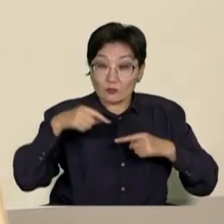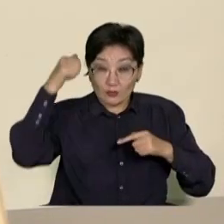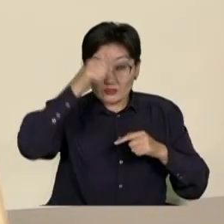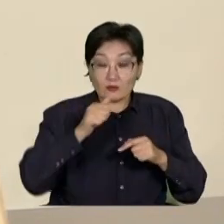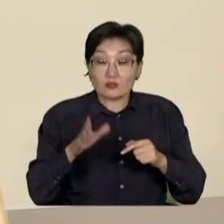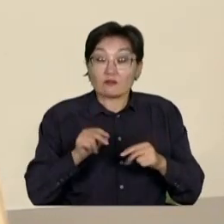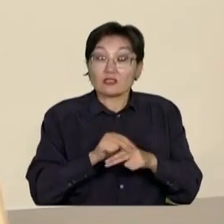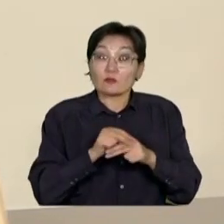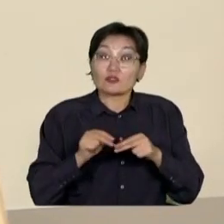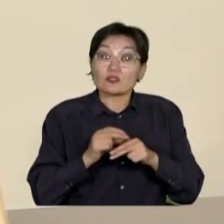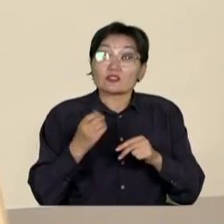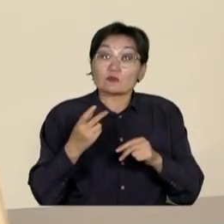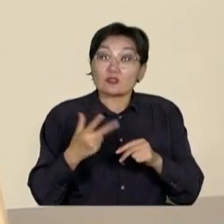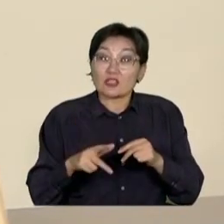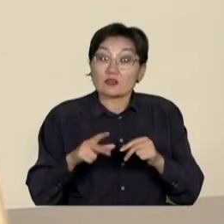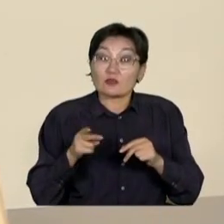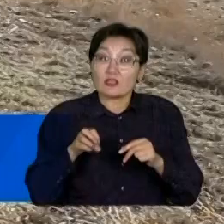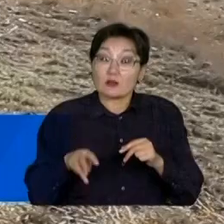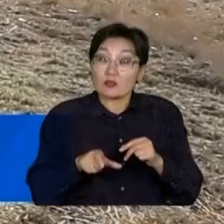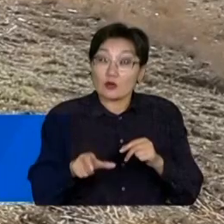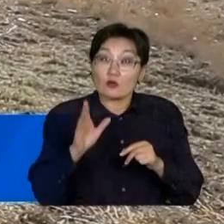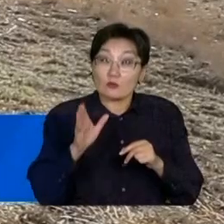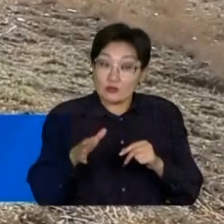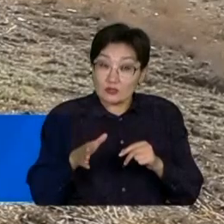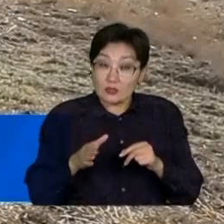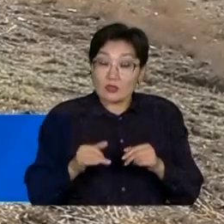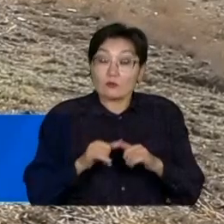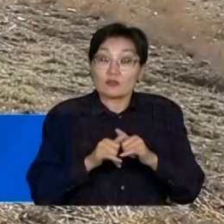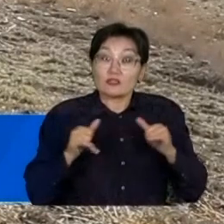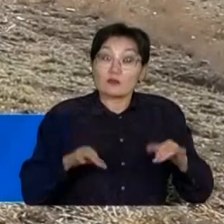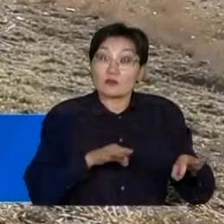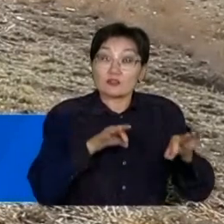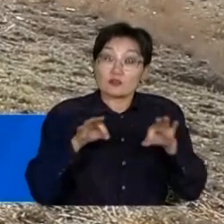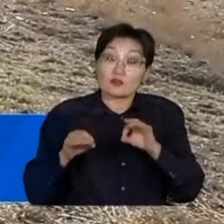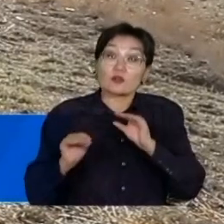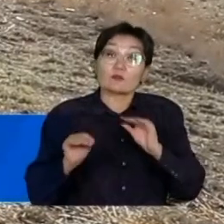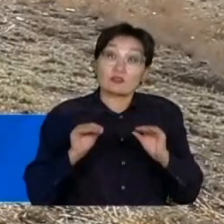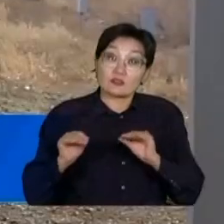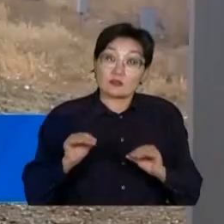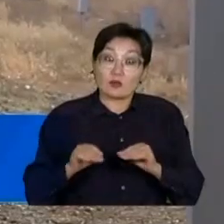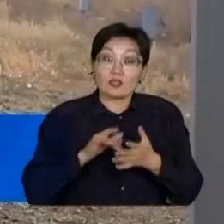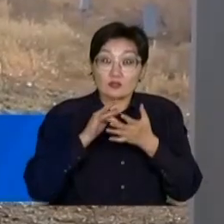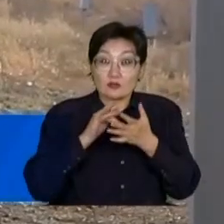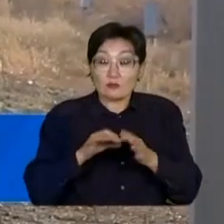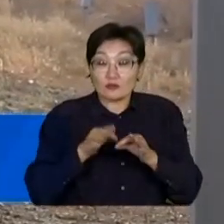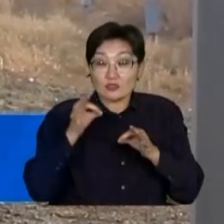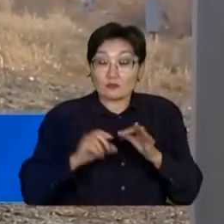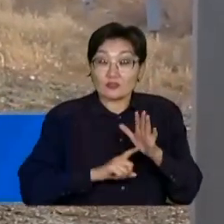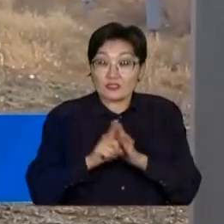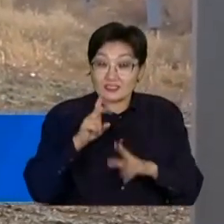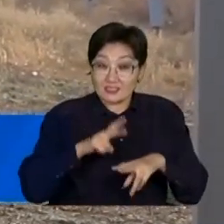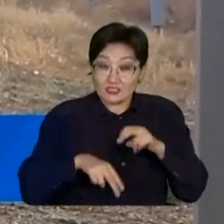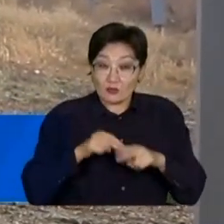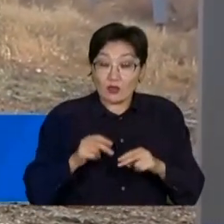будет отремонтировано еще 30 километров дорог. Кроме того, для развития транспортной инфраструктуры и туризма в области начато